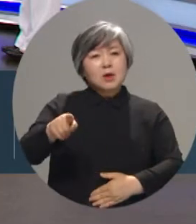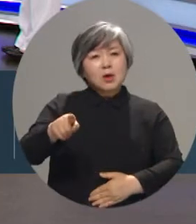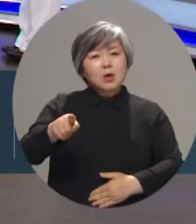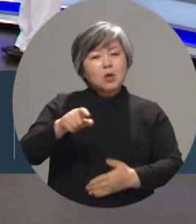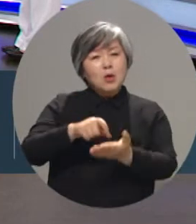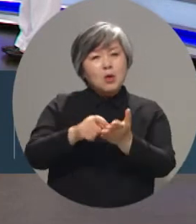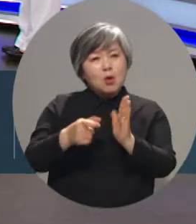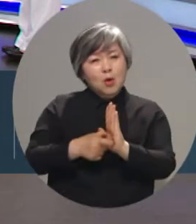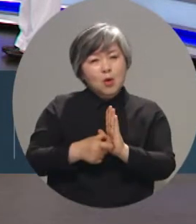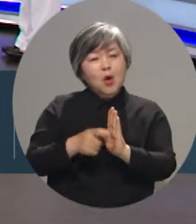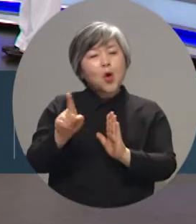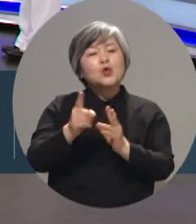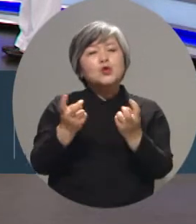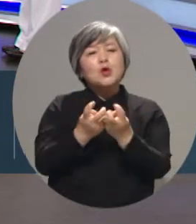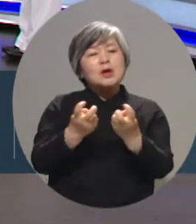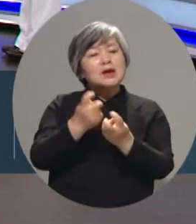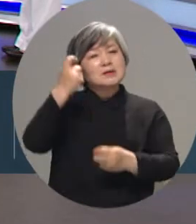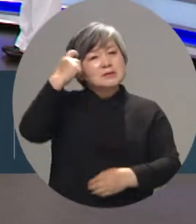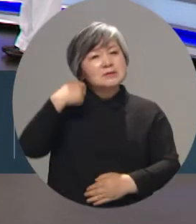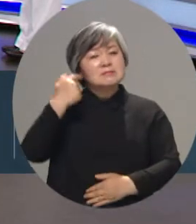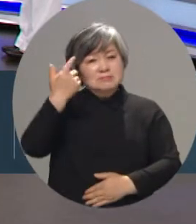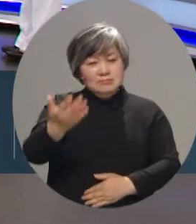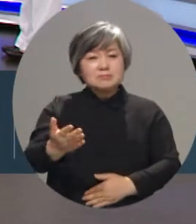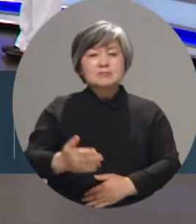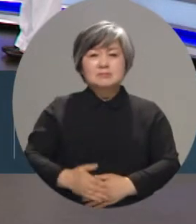뭐 승부 최종적으로 어떻게 예상하고 계십니까?